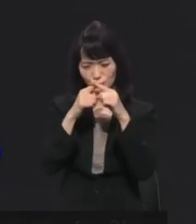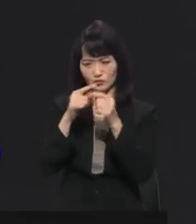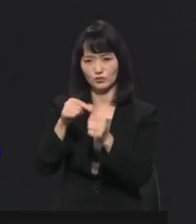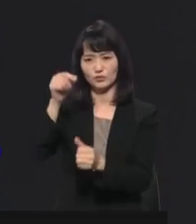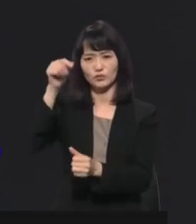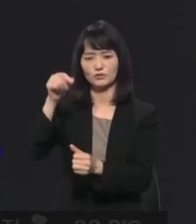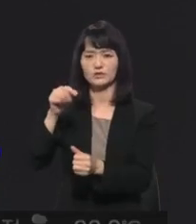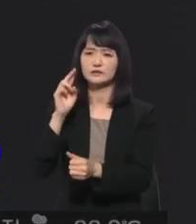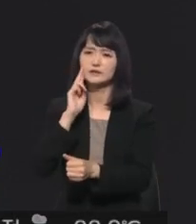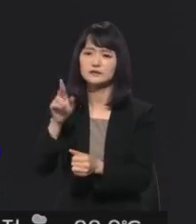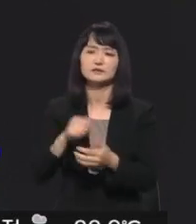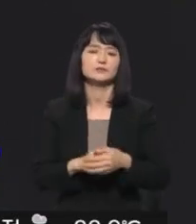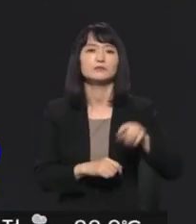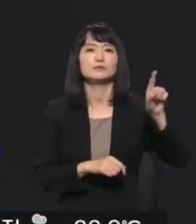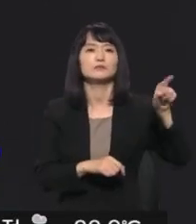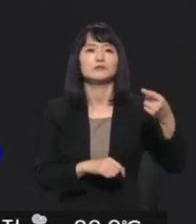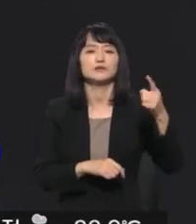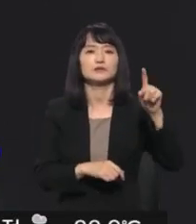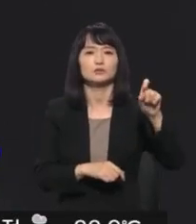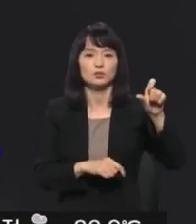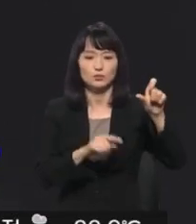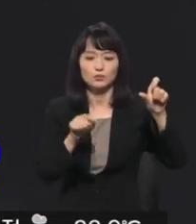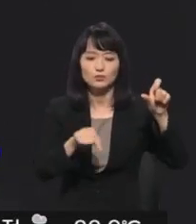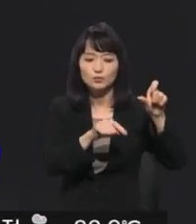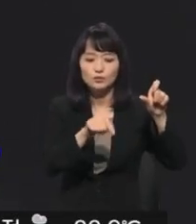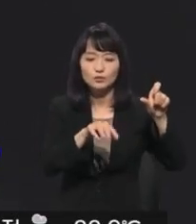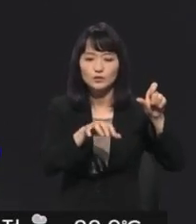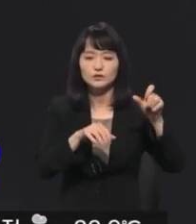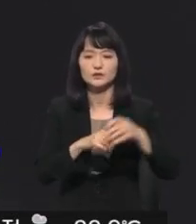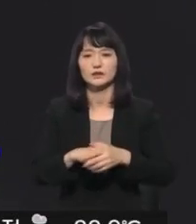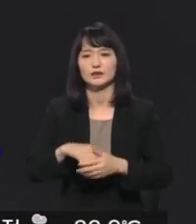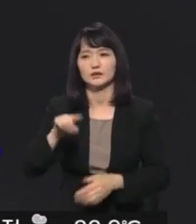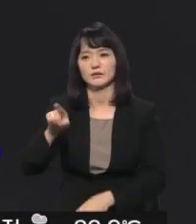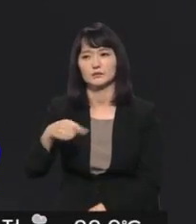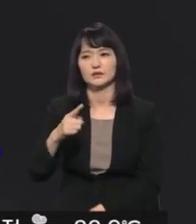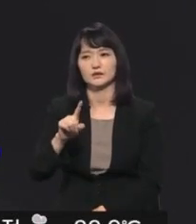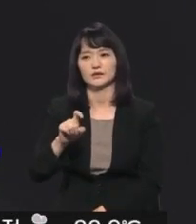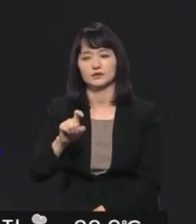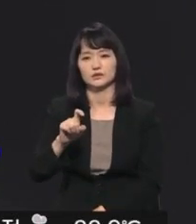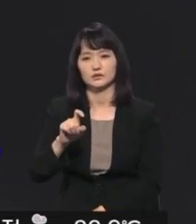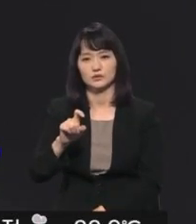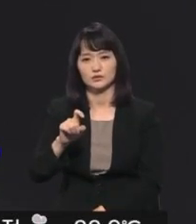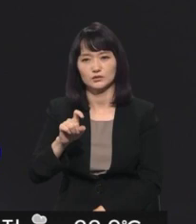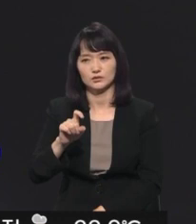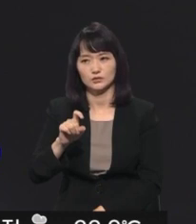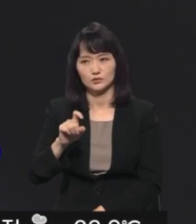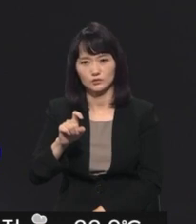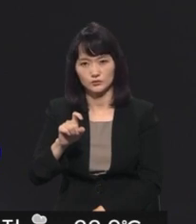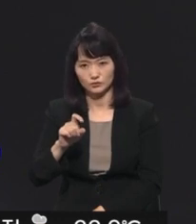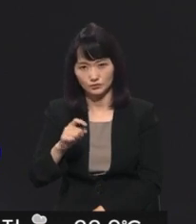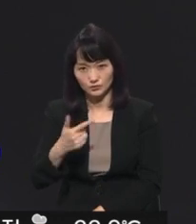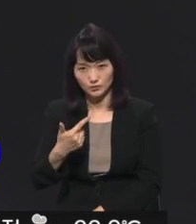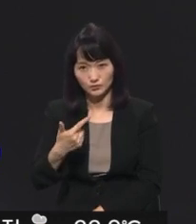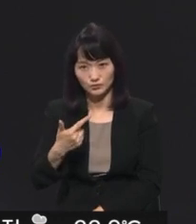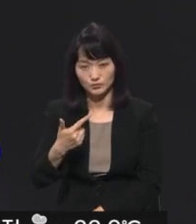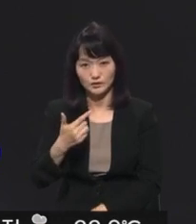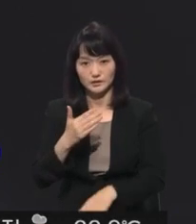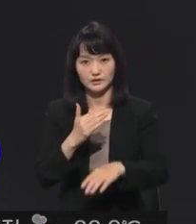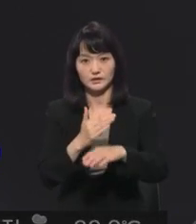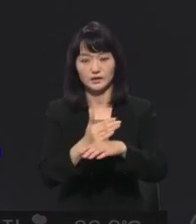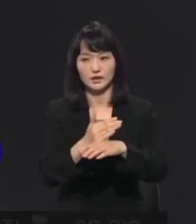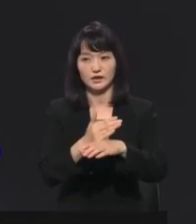중에 육십 명이 마지막에 바 붙여서 뭐 다만 개정하기로 떡 하니 참 우리가 빼지 가 아니라 지 할말 없습니다만 예